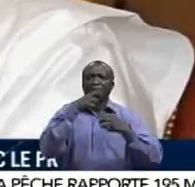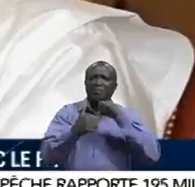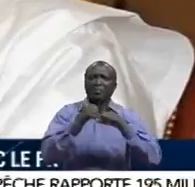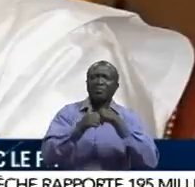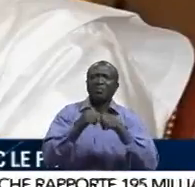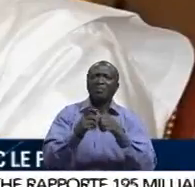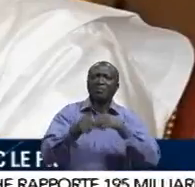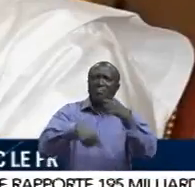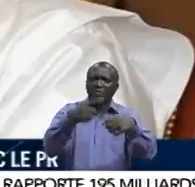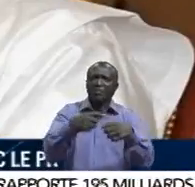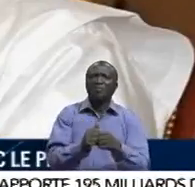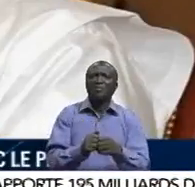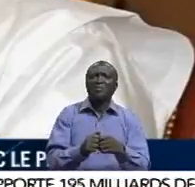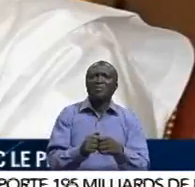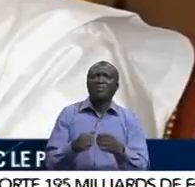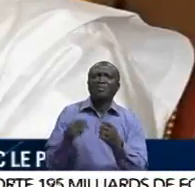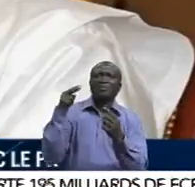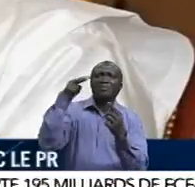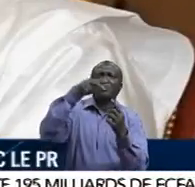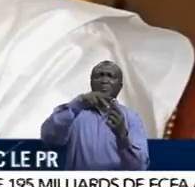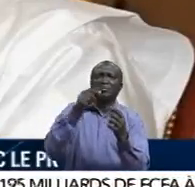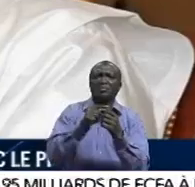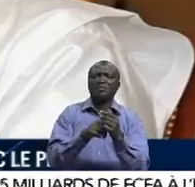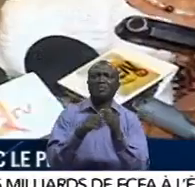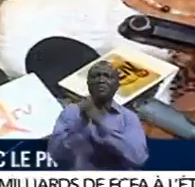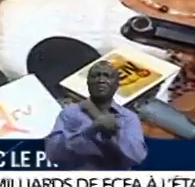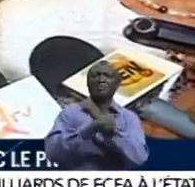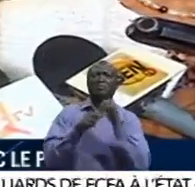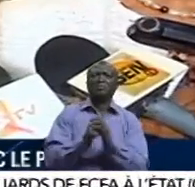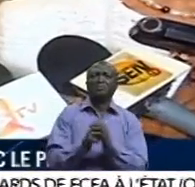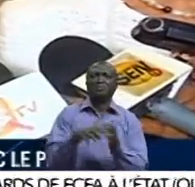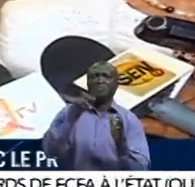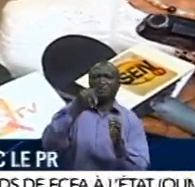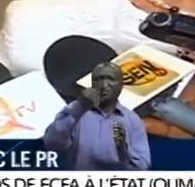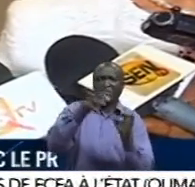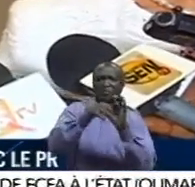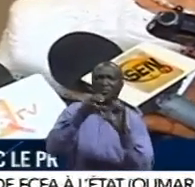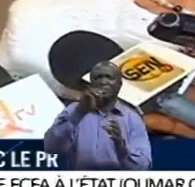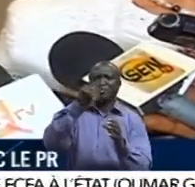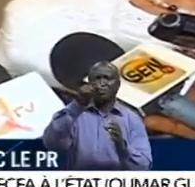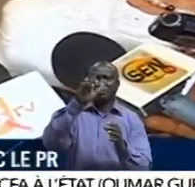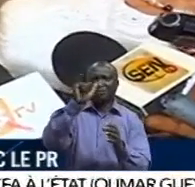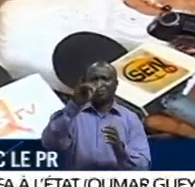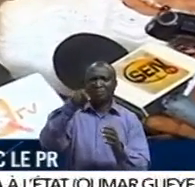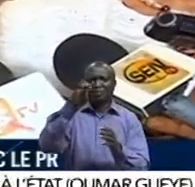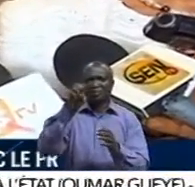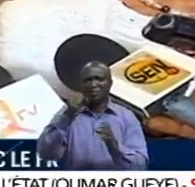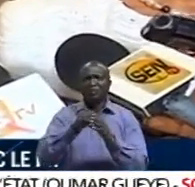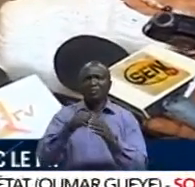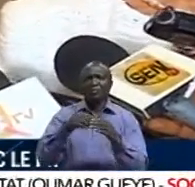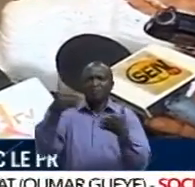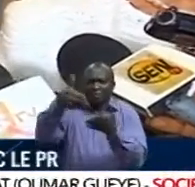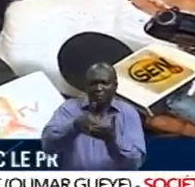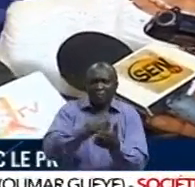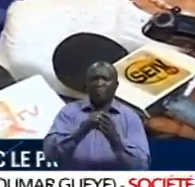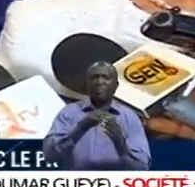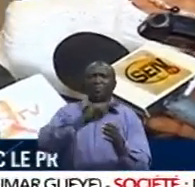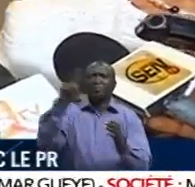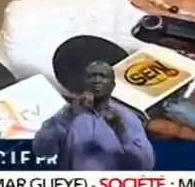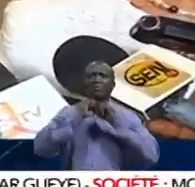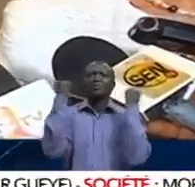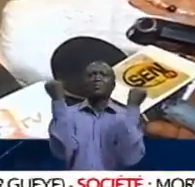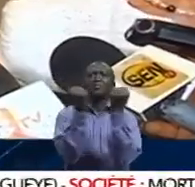Sénégalais de type niveau avec une nouvelle conscience des jeunes aussi à avec une autre conscience une société qui va